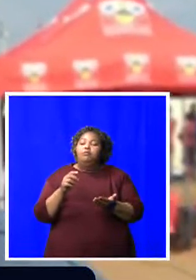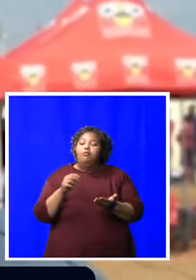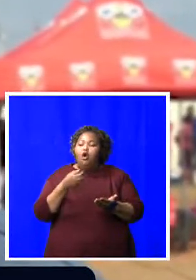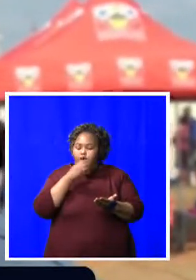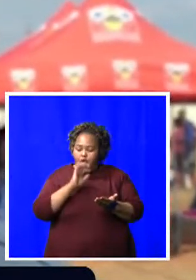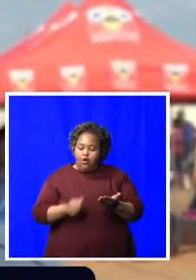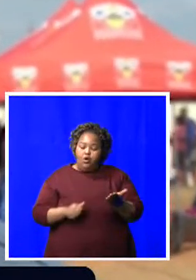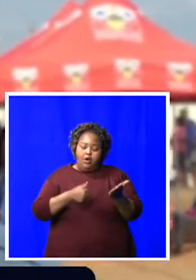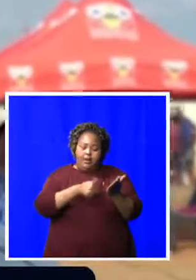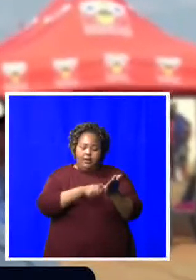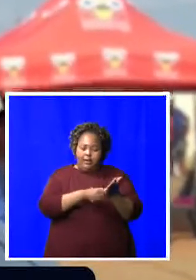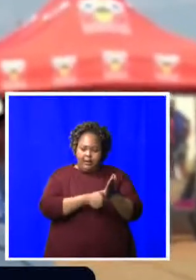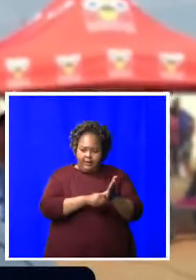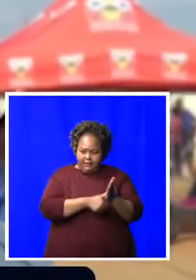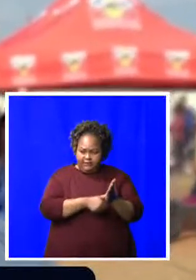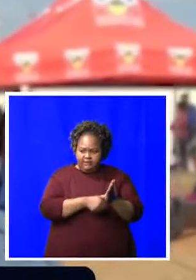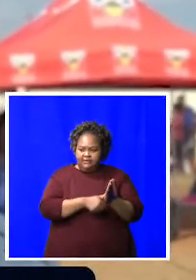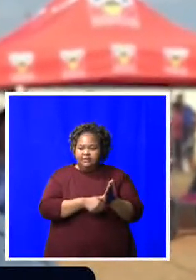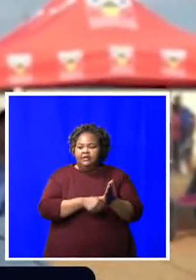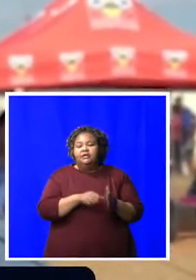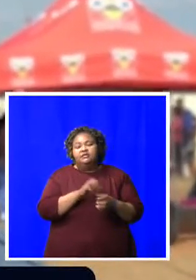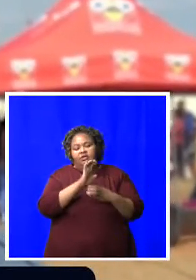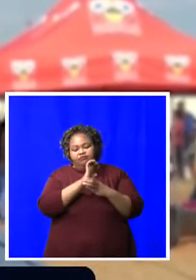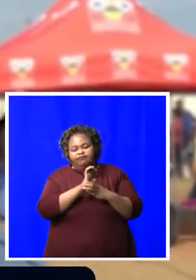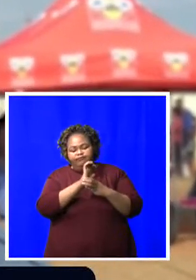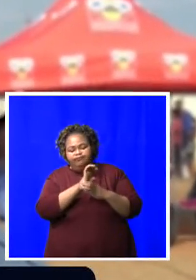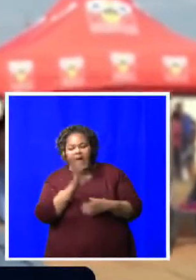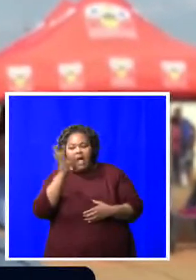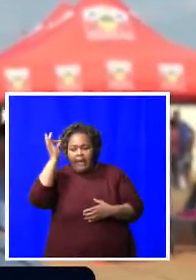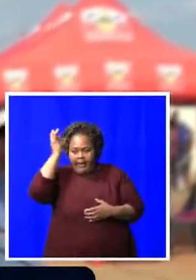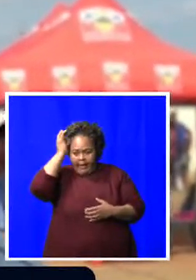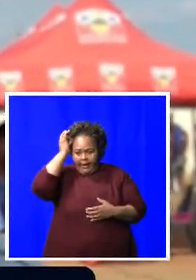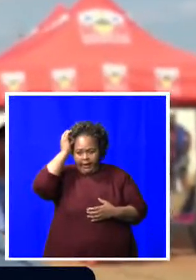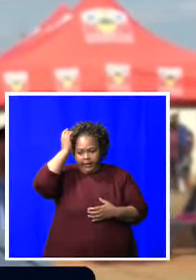inkosi ingathi ingayiphakamisa kule mali incane kakhulu le mali le